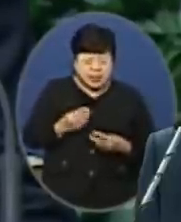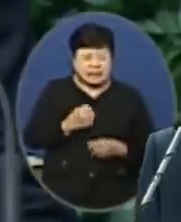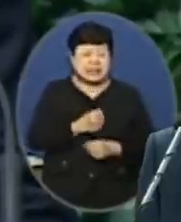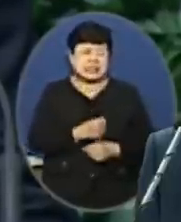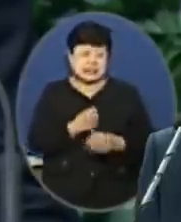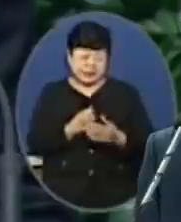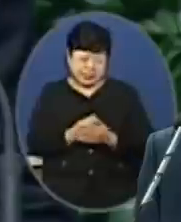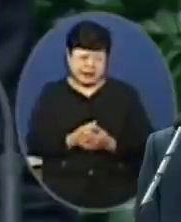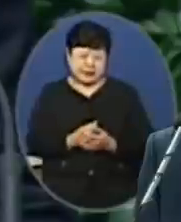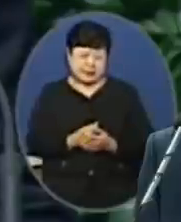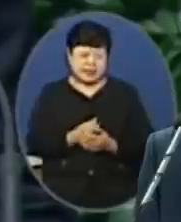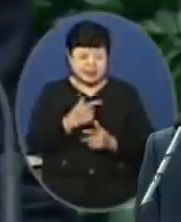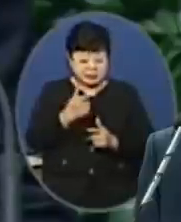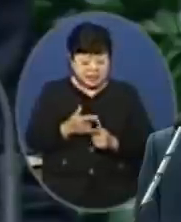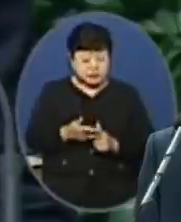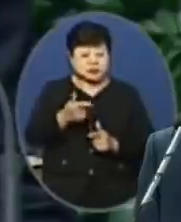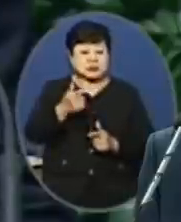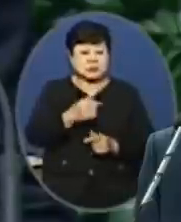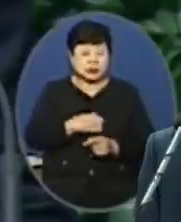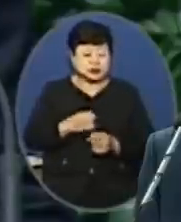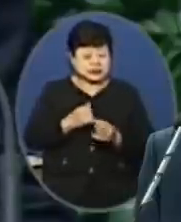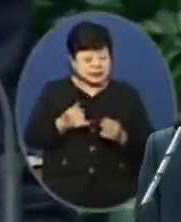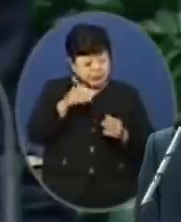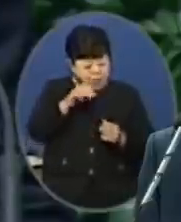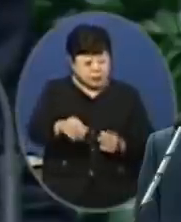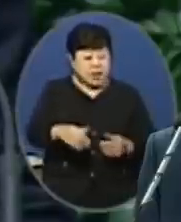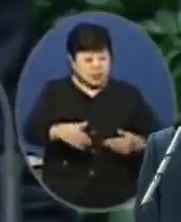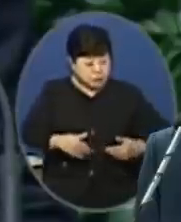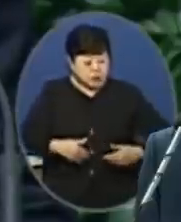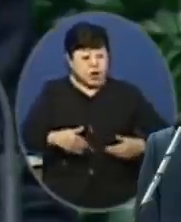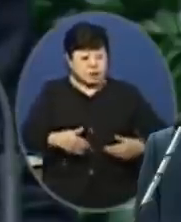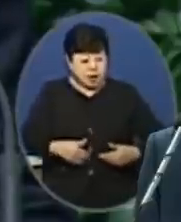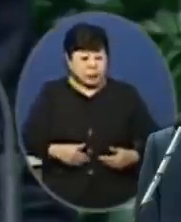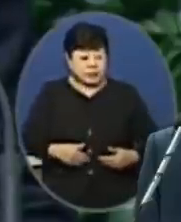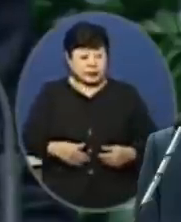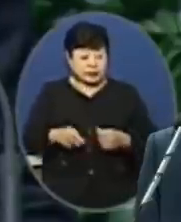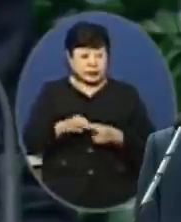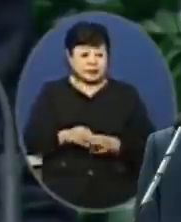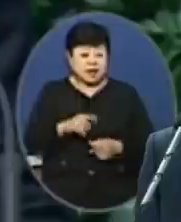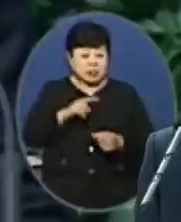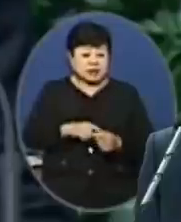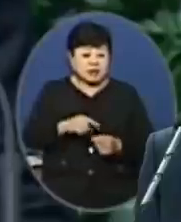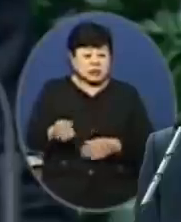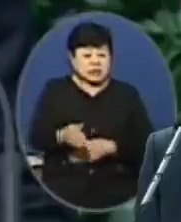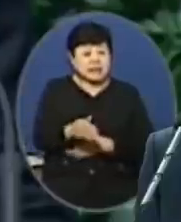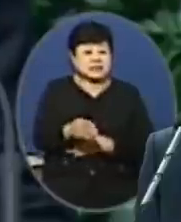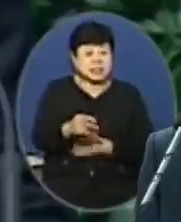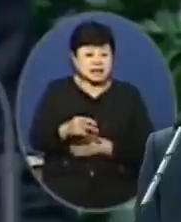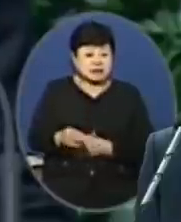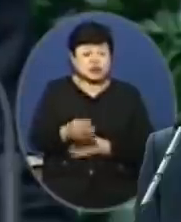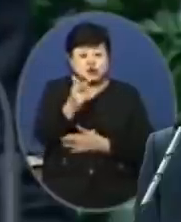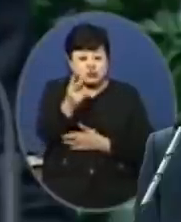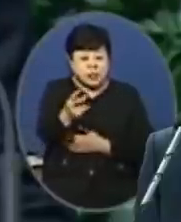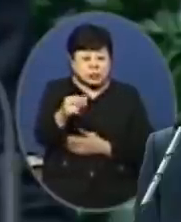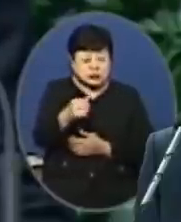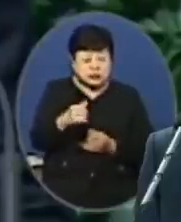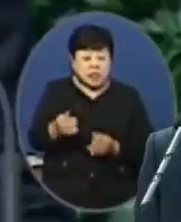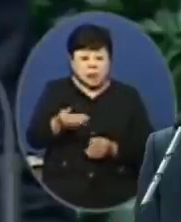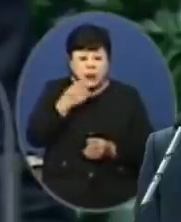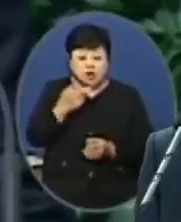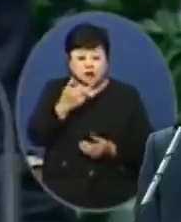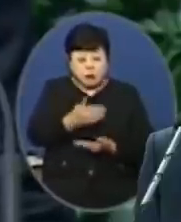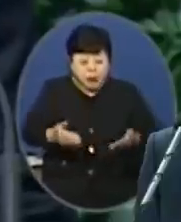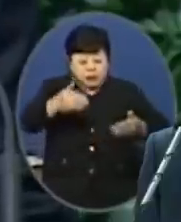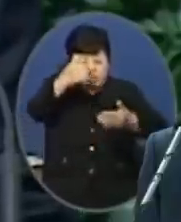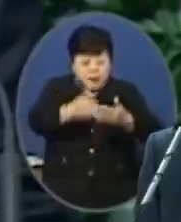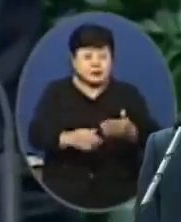하므로 예수님은 걱정하는 사람들에게 필요하면 보리떡 다섯 개와 물고기 두 마리로 5,000명을 먹이고 12바구니 남게